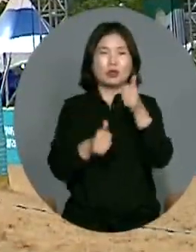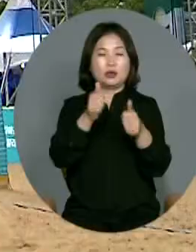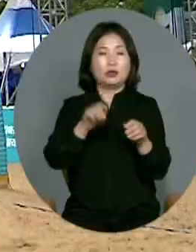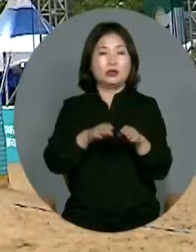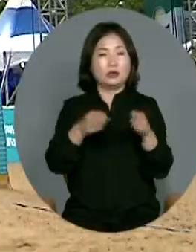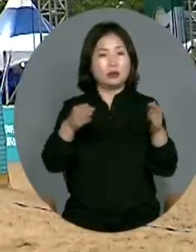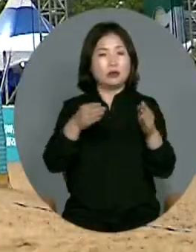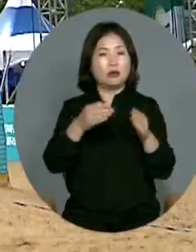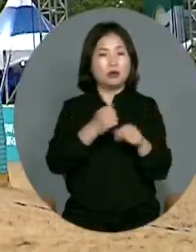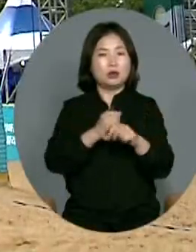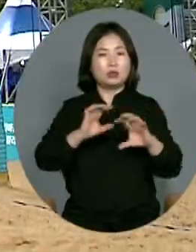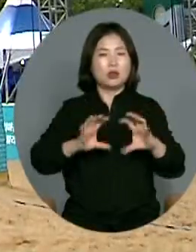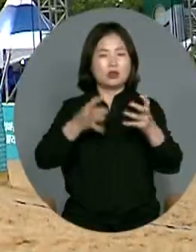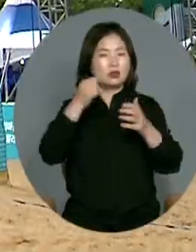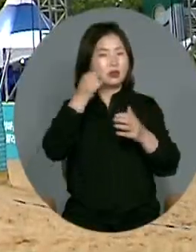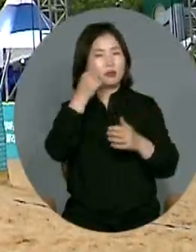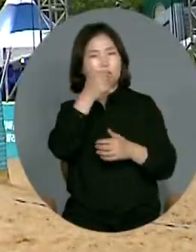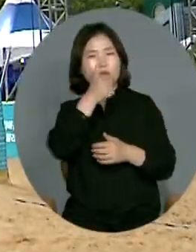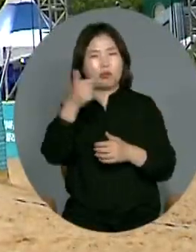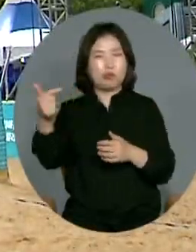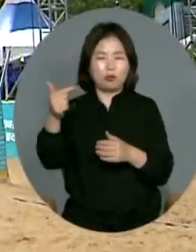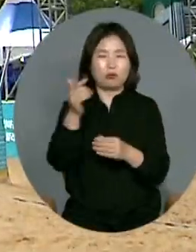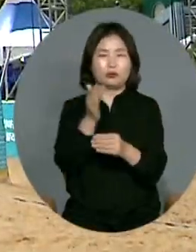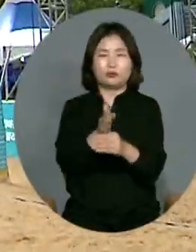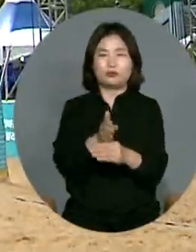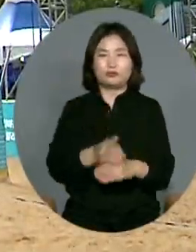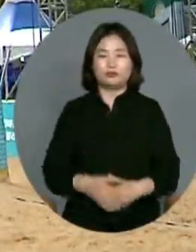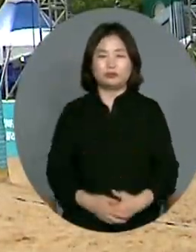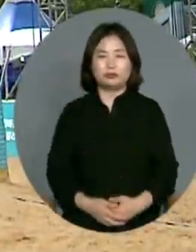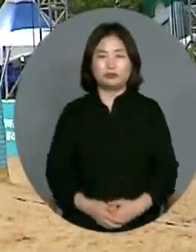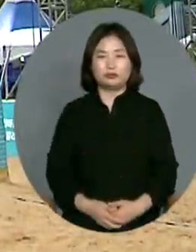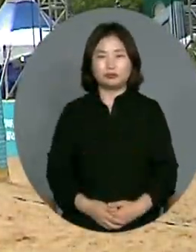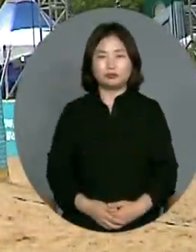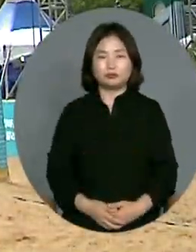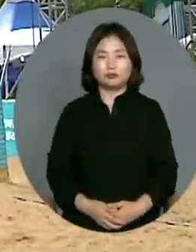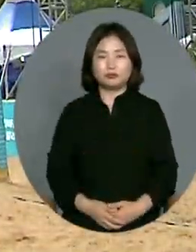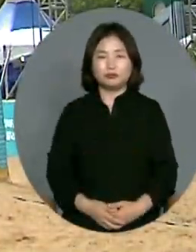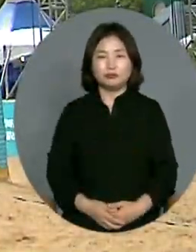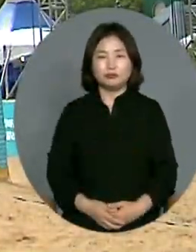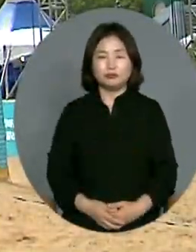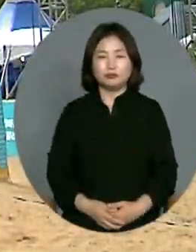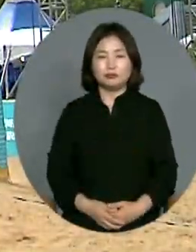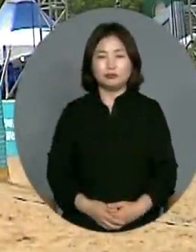정도로 세계적인 인기 종목으로 자리 잡았습니다. MBC 뉴스 김철우입니다.